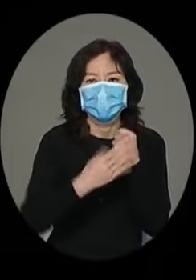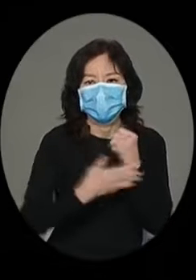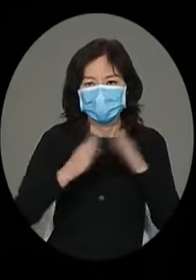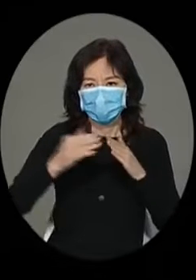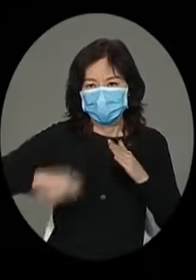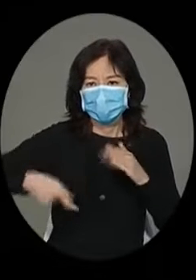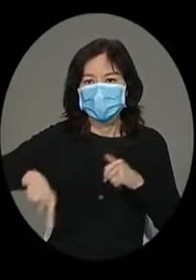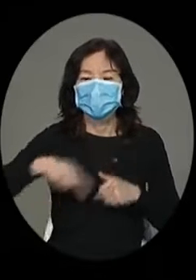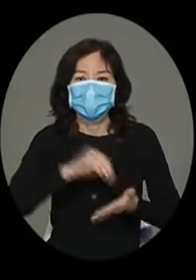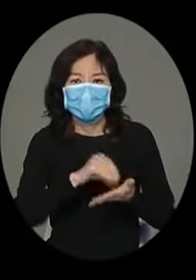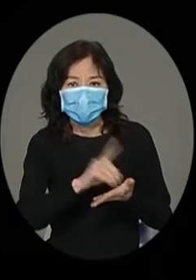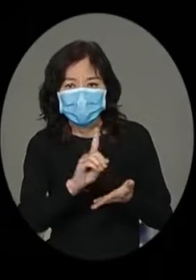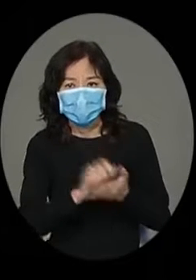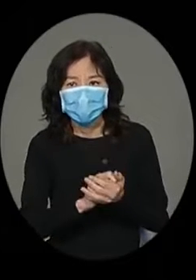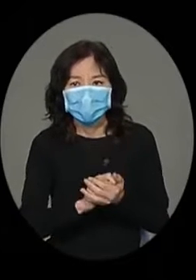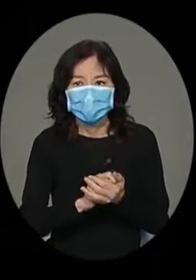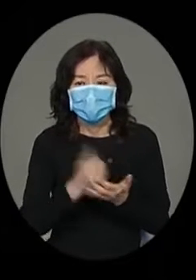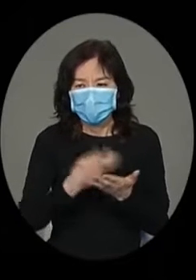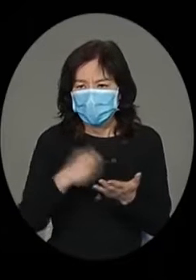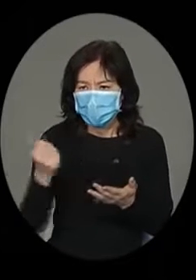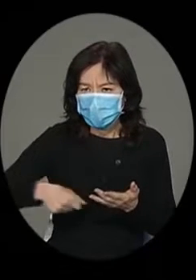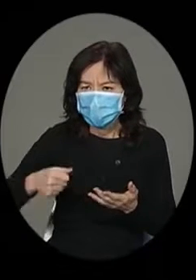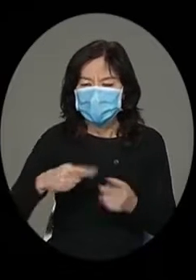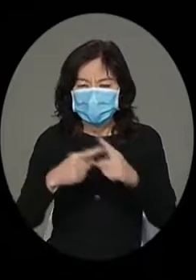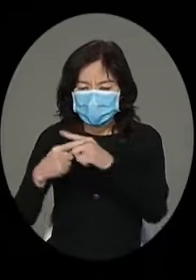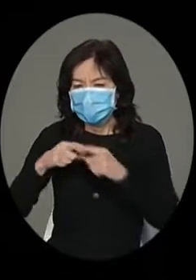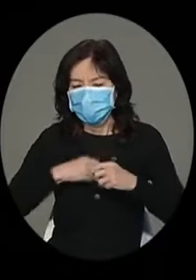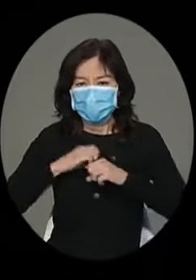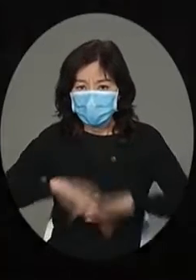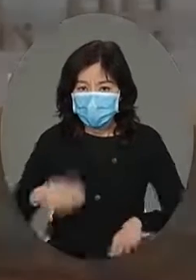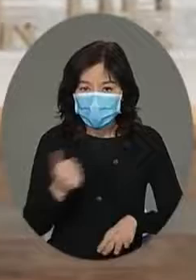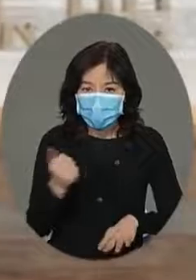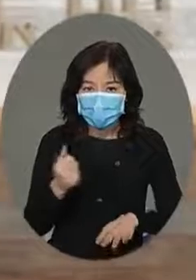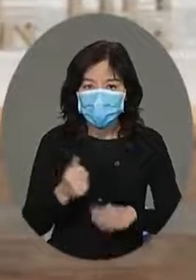庭，由法官決定是否行使就可以釋除公眾疑慮。